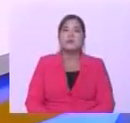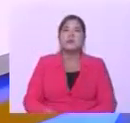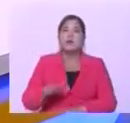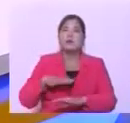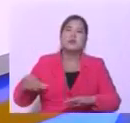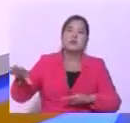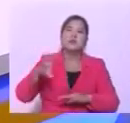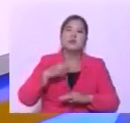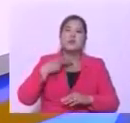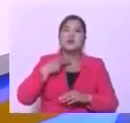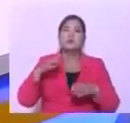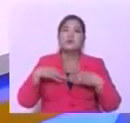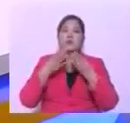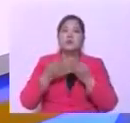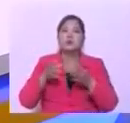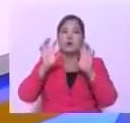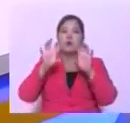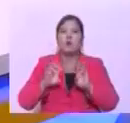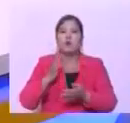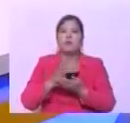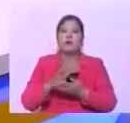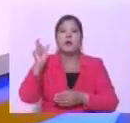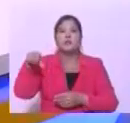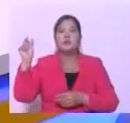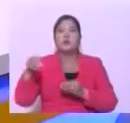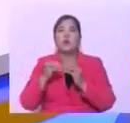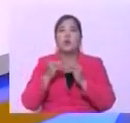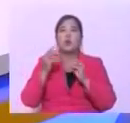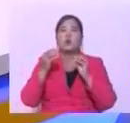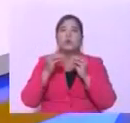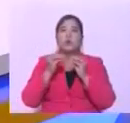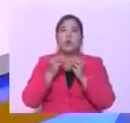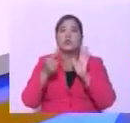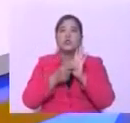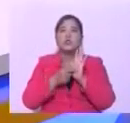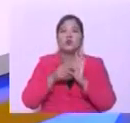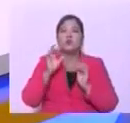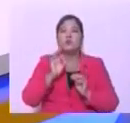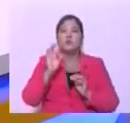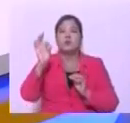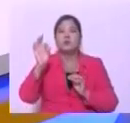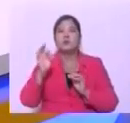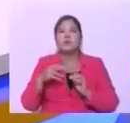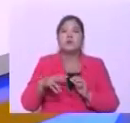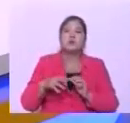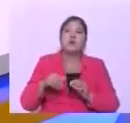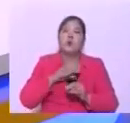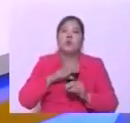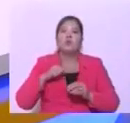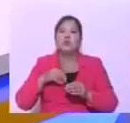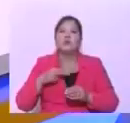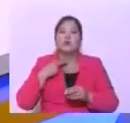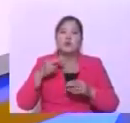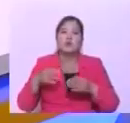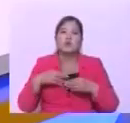Еліміз бойынша дауыс беруге құқы бар азаматтардың 17,179% өз таңдауын жасады. Бұл жайында орталық референдум комиссиясында